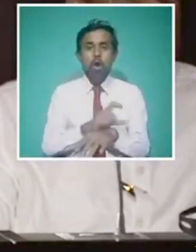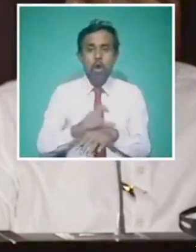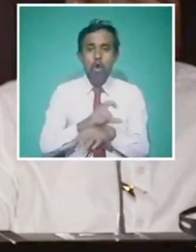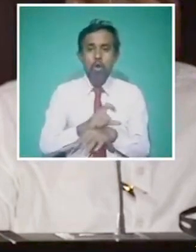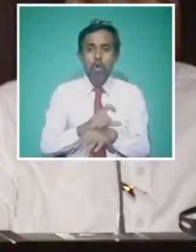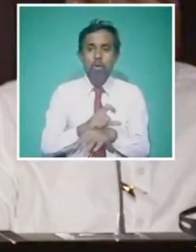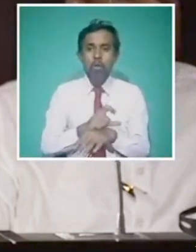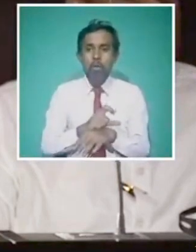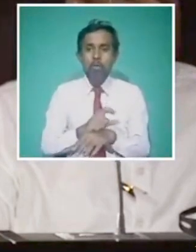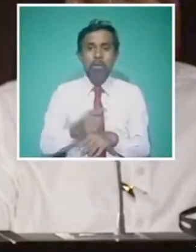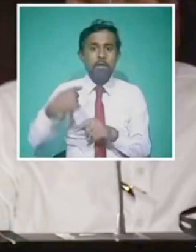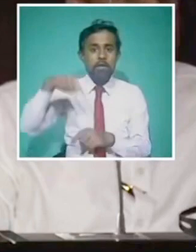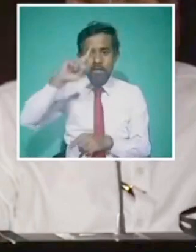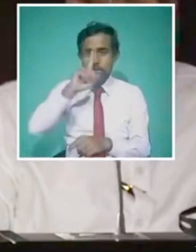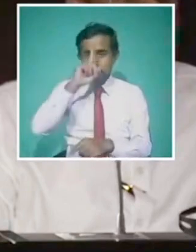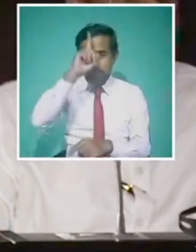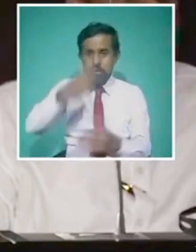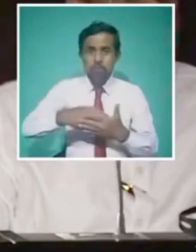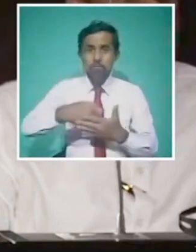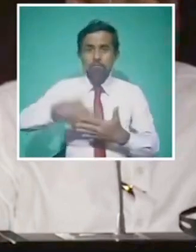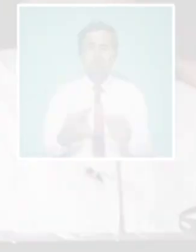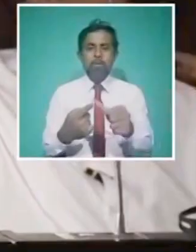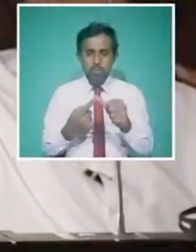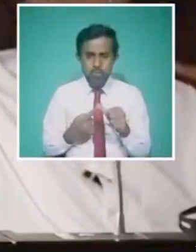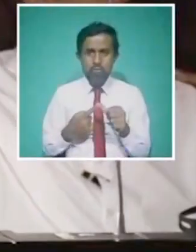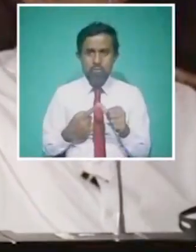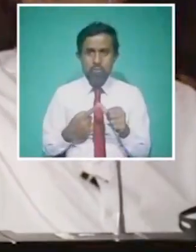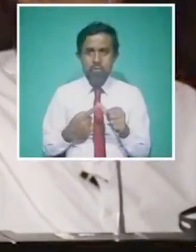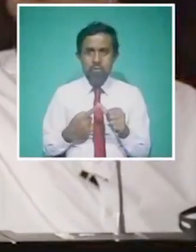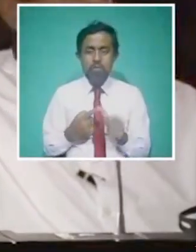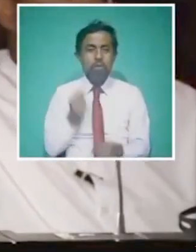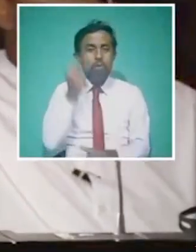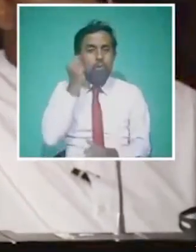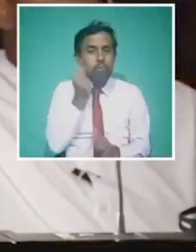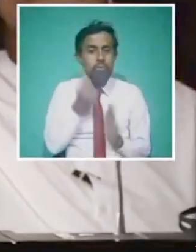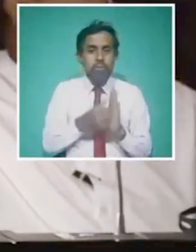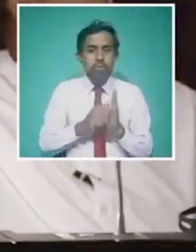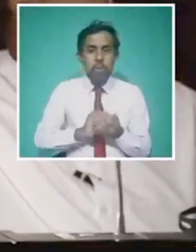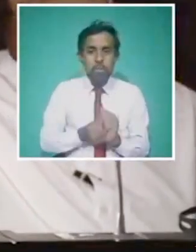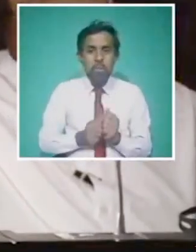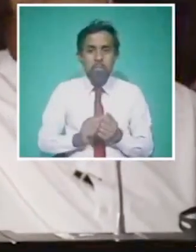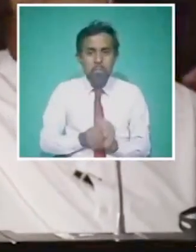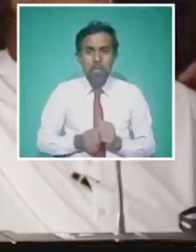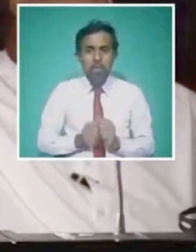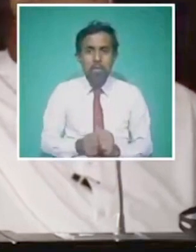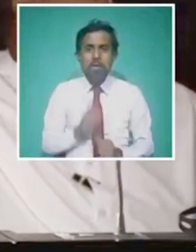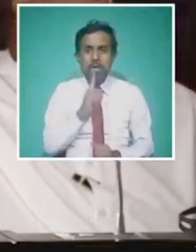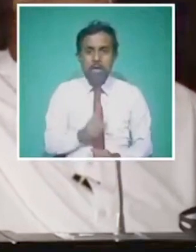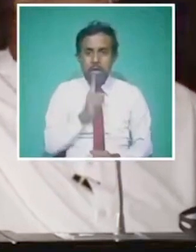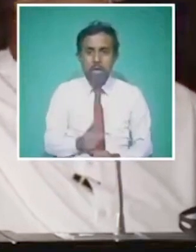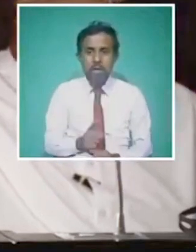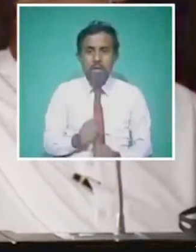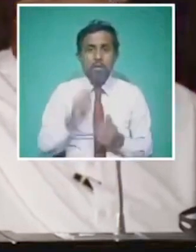මං හිතන්නේ ගිය සතියේ ඒගොල්ලෝ වාර්තාවක් හෙළි දක්වලා තියෙනවා. ඒ හින්දා තස්තපනත සංශෝධනය කරනවායි කියලා